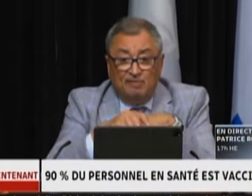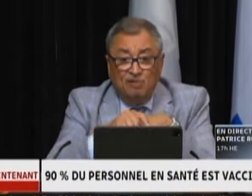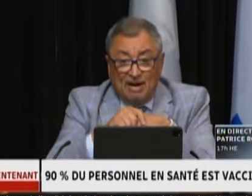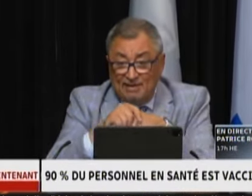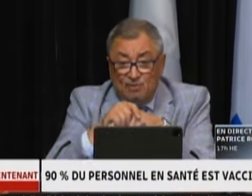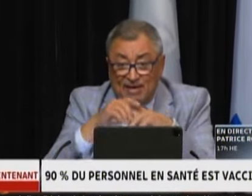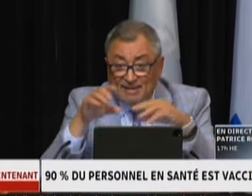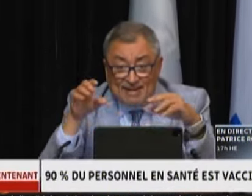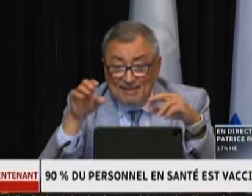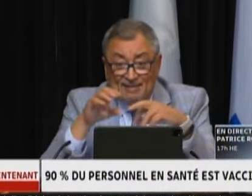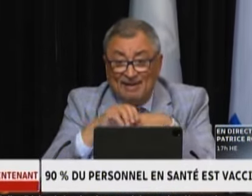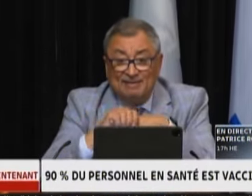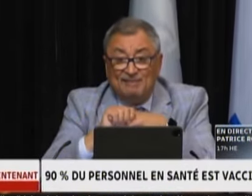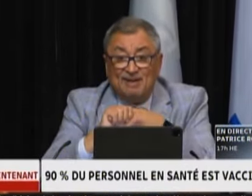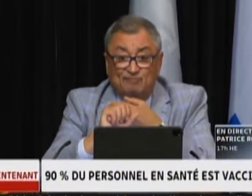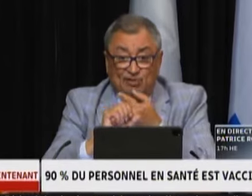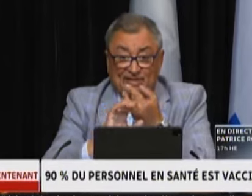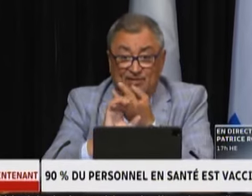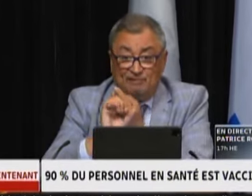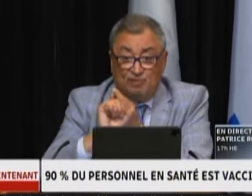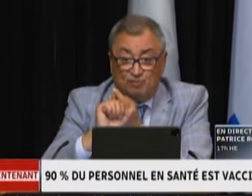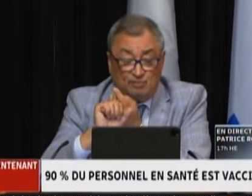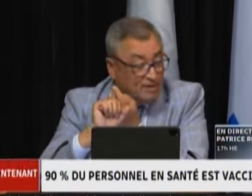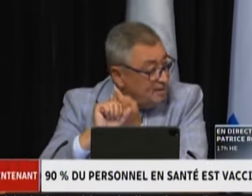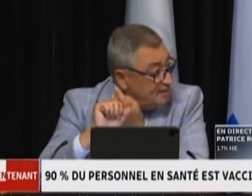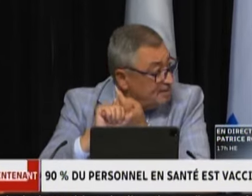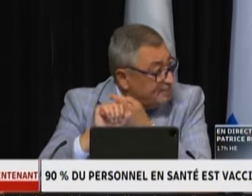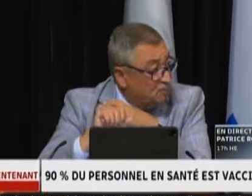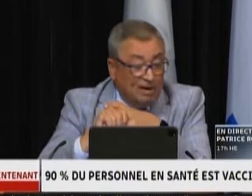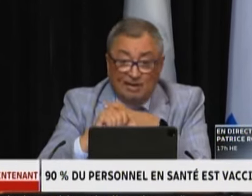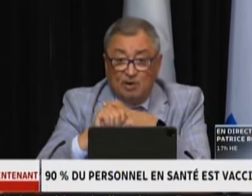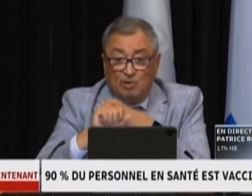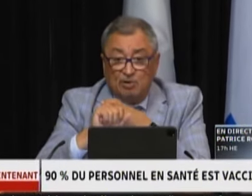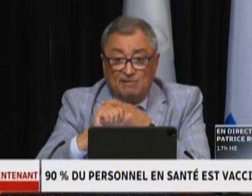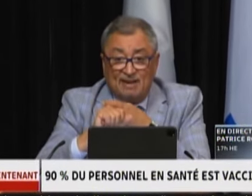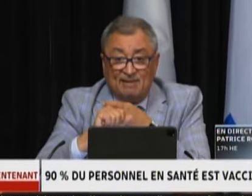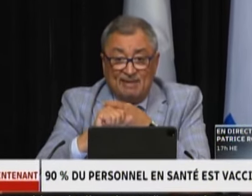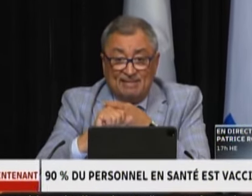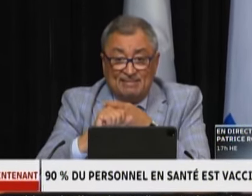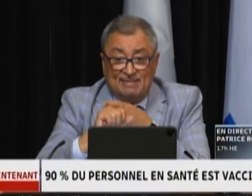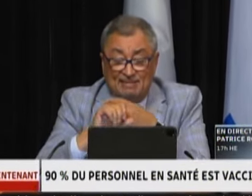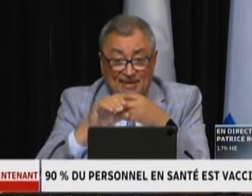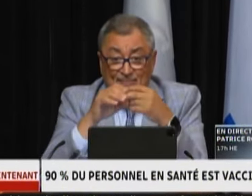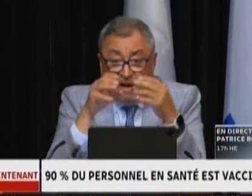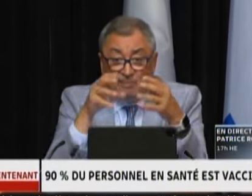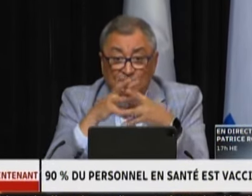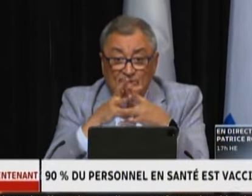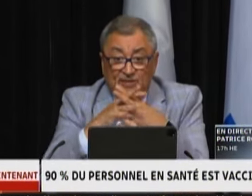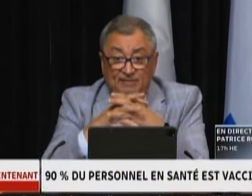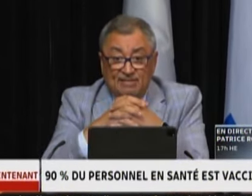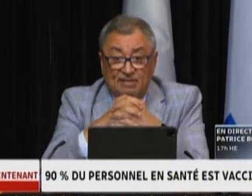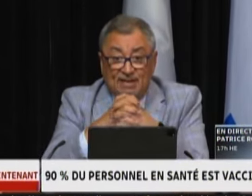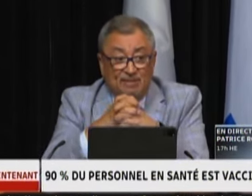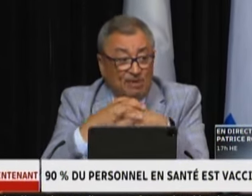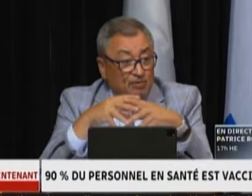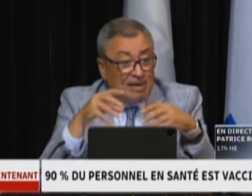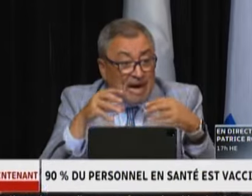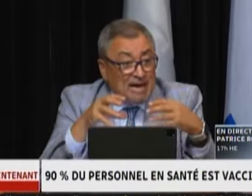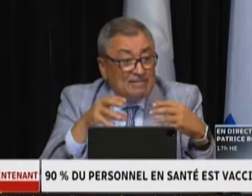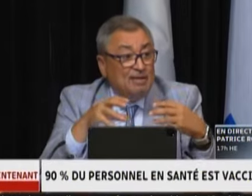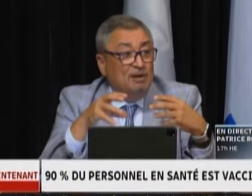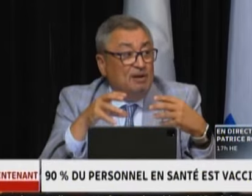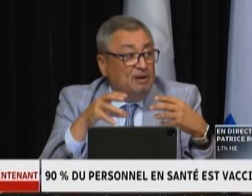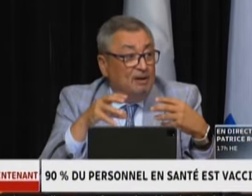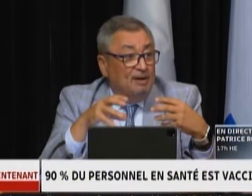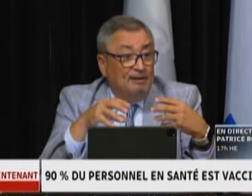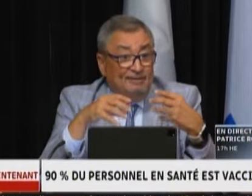fait, je pense qu'on peut atteindre ce 95% de vaccination au sein